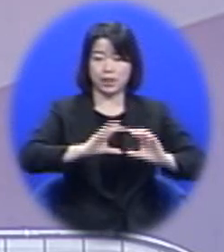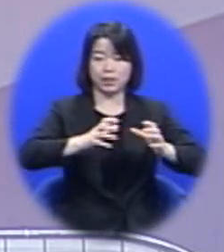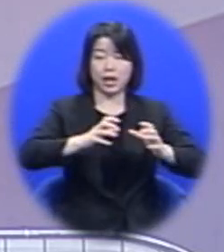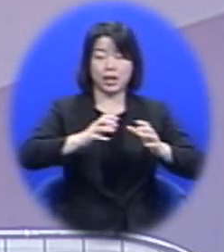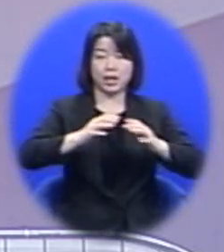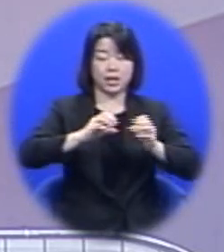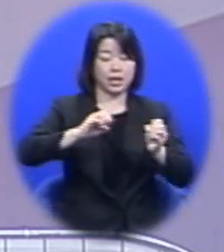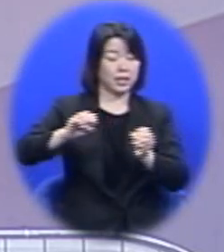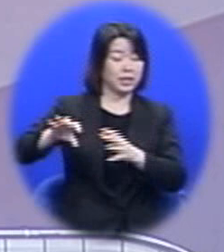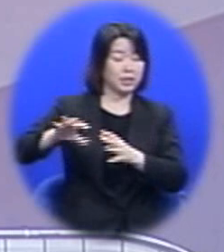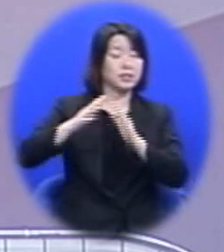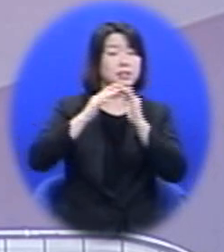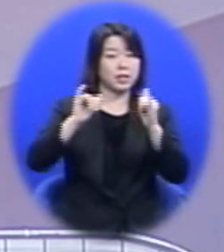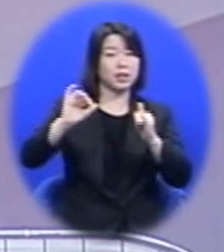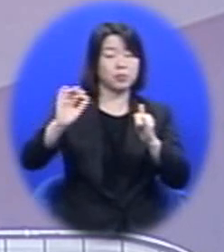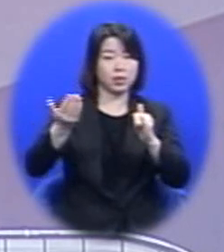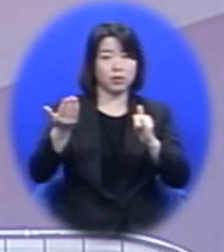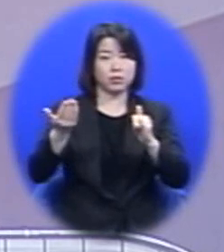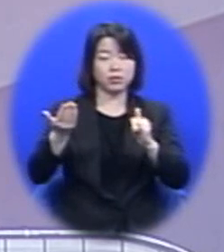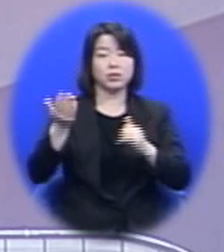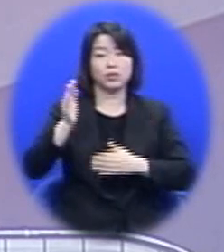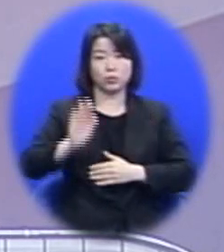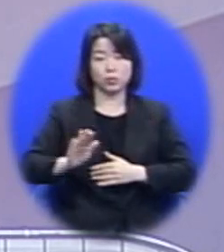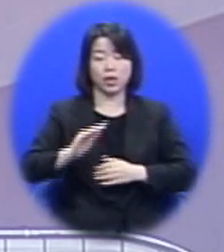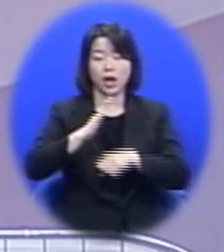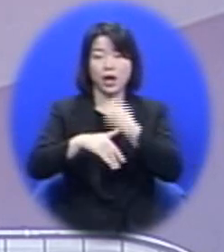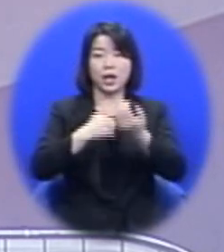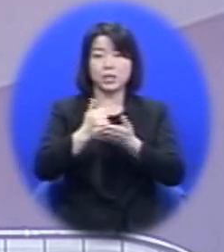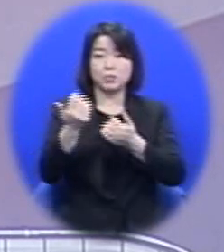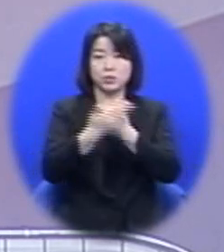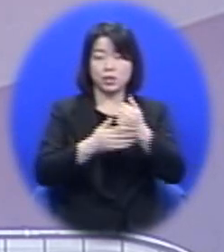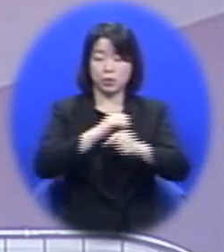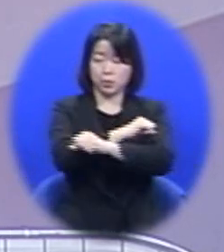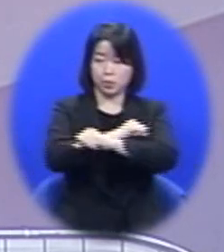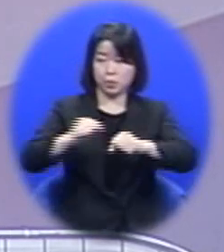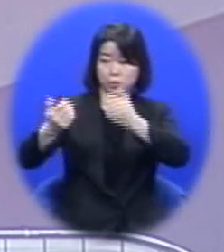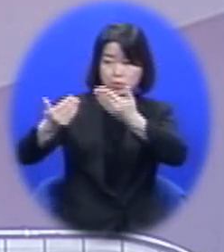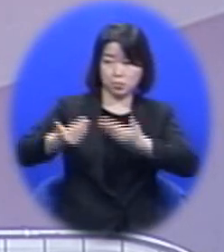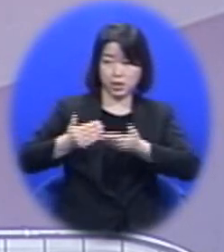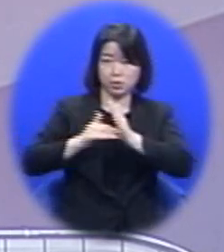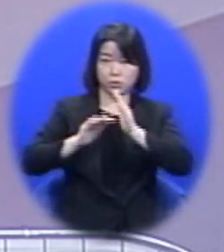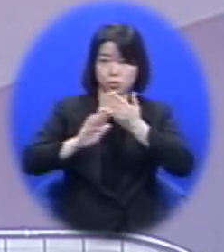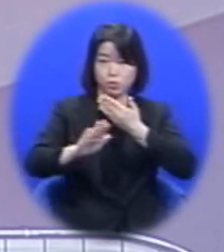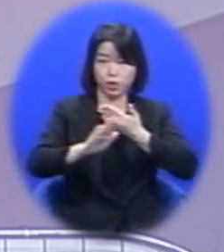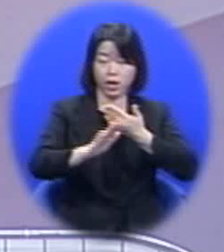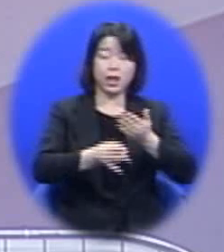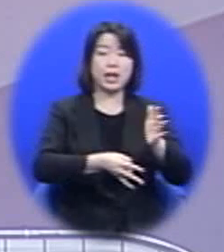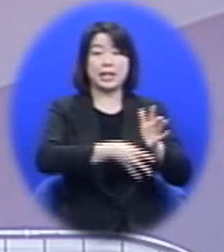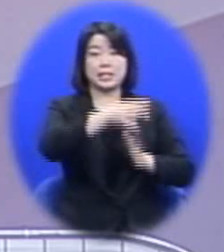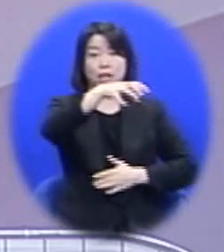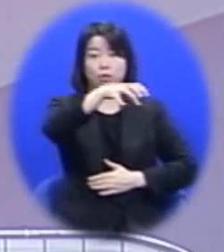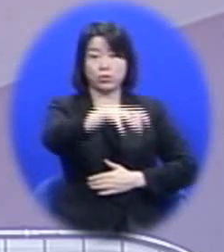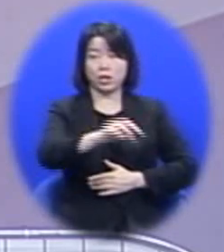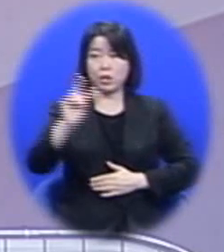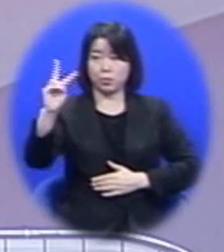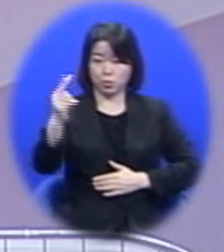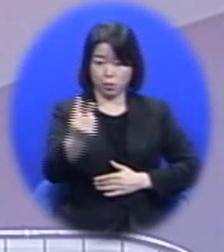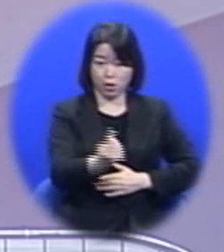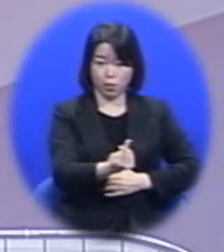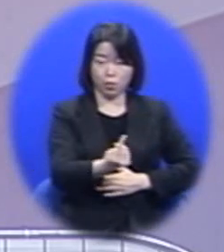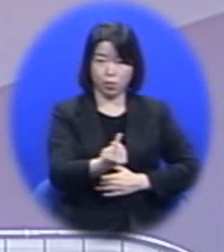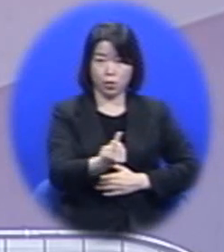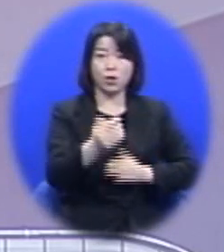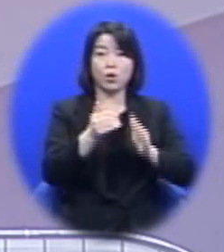되었다가 하나님의 은혜로 다시 용서받고 예루살렘으로 돌아오고 하나님께 올려드린